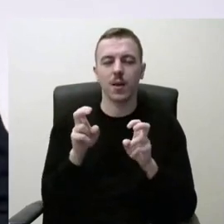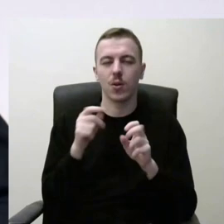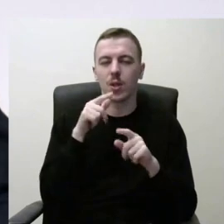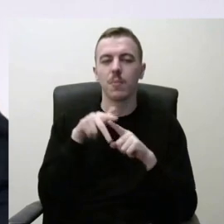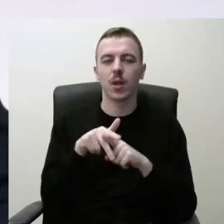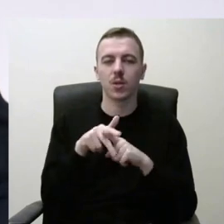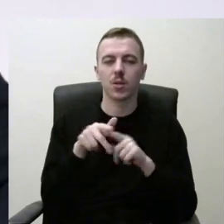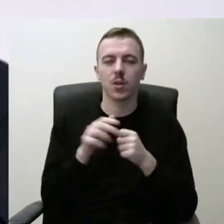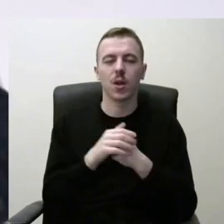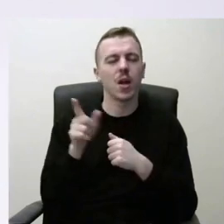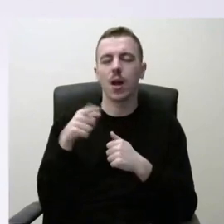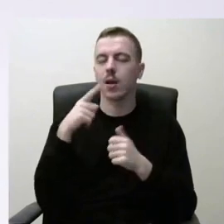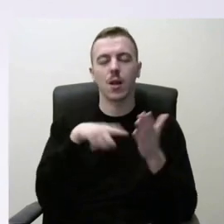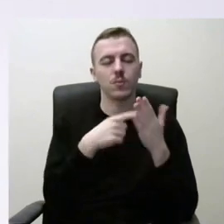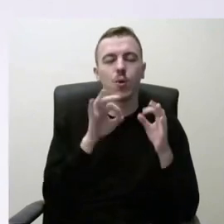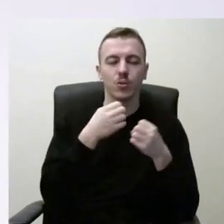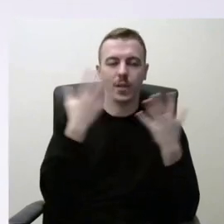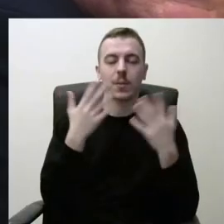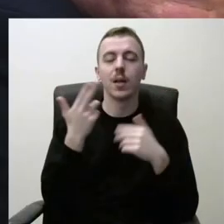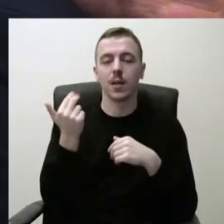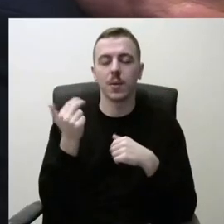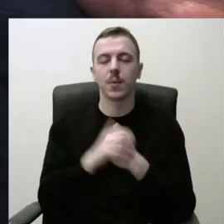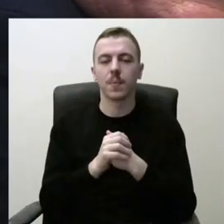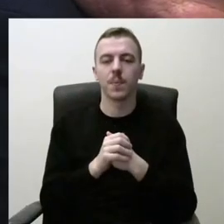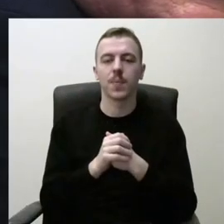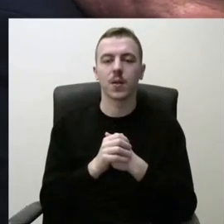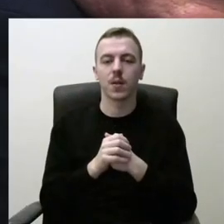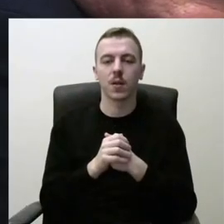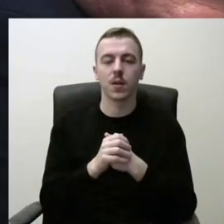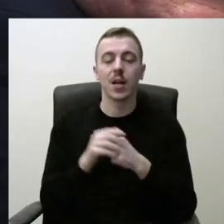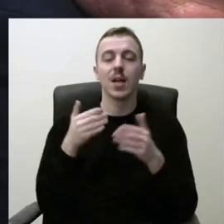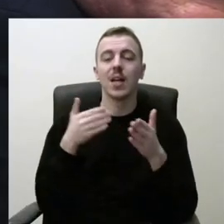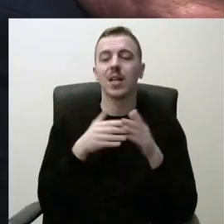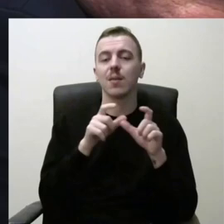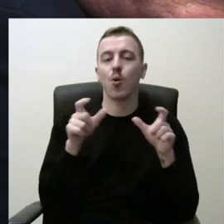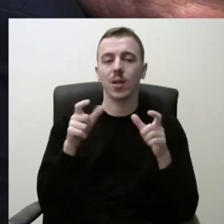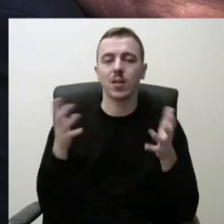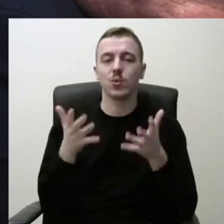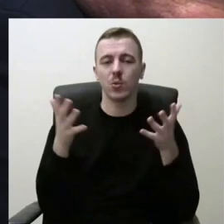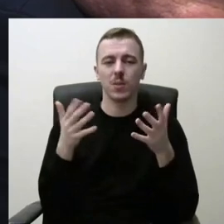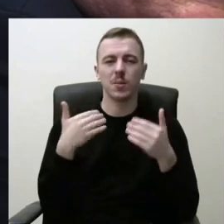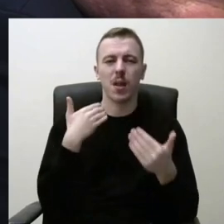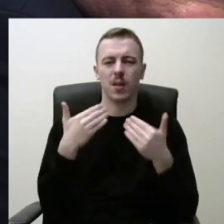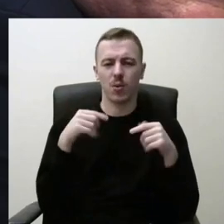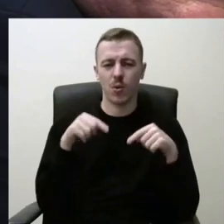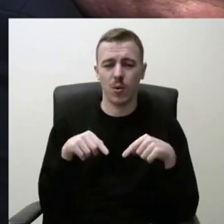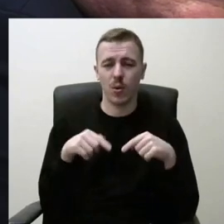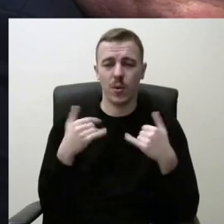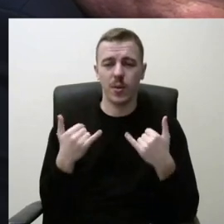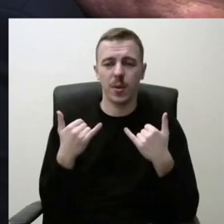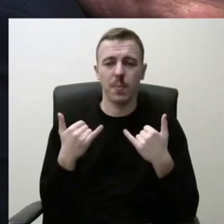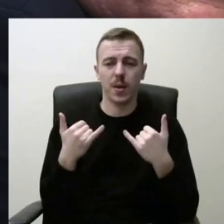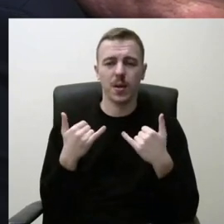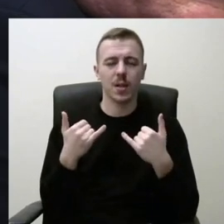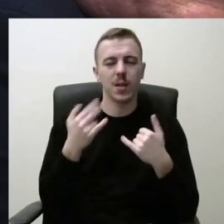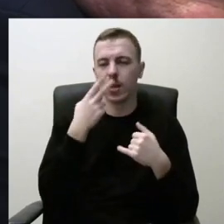Reiškia... Klausimas apie švietimą. Taip. Jo, žinoma, apie švietimą. Tai reiškia, iki mokyklinis ugdymas, mano manimu, šiuo metu yra neatsižvelgiama į